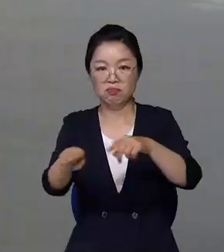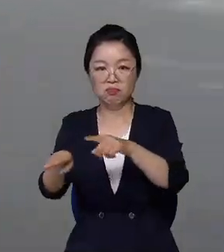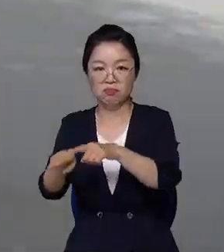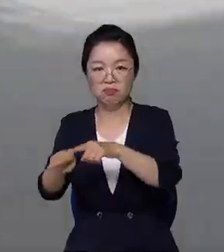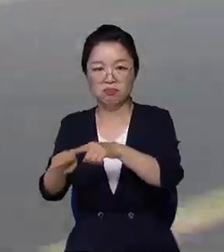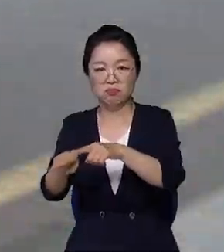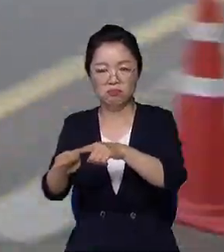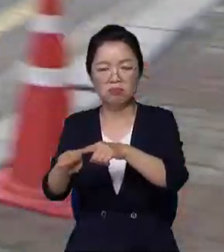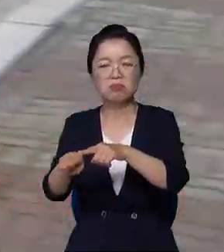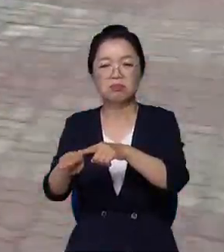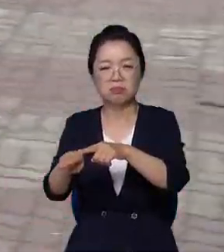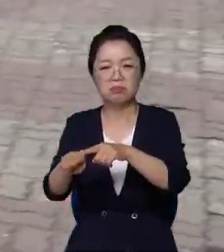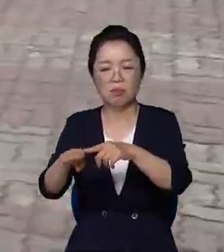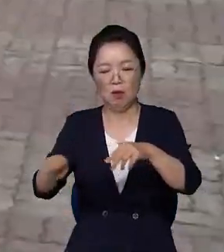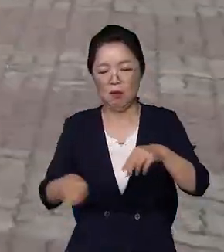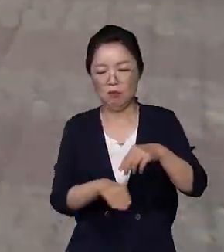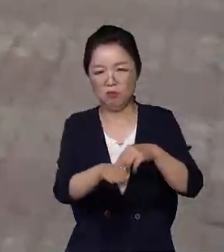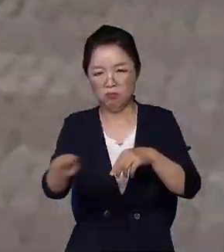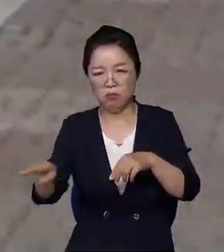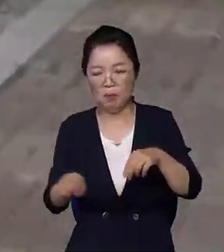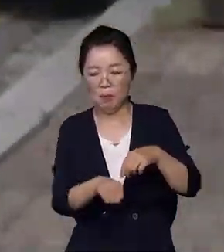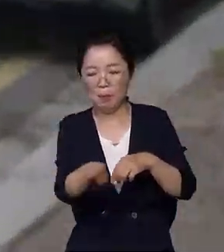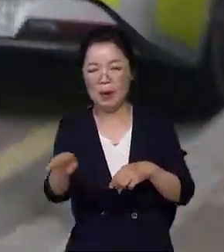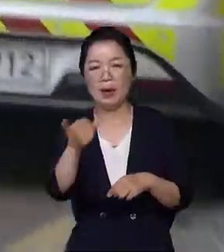트럭이 횡단보도를 침범합니다.